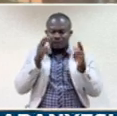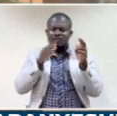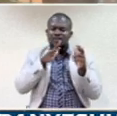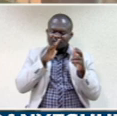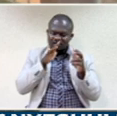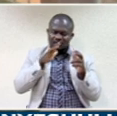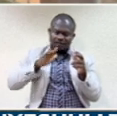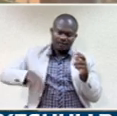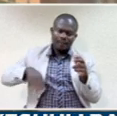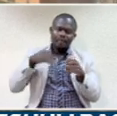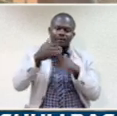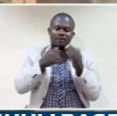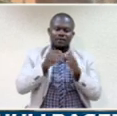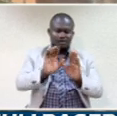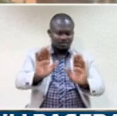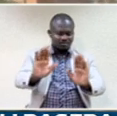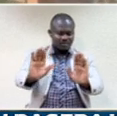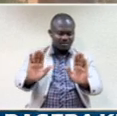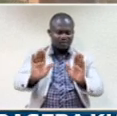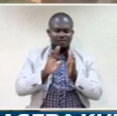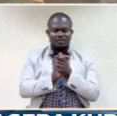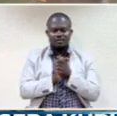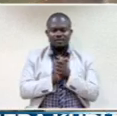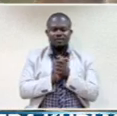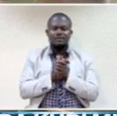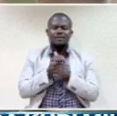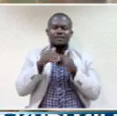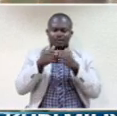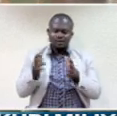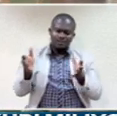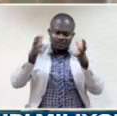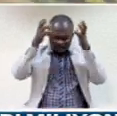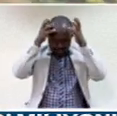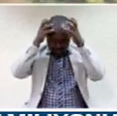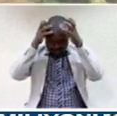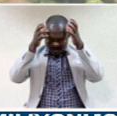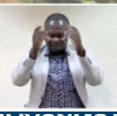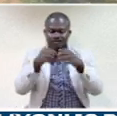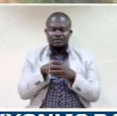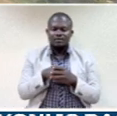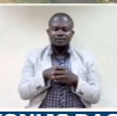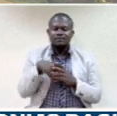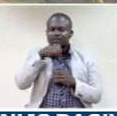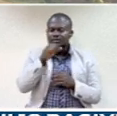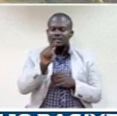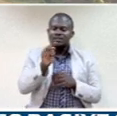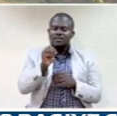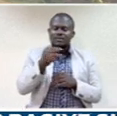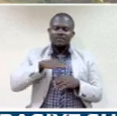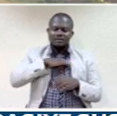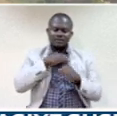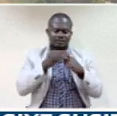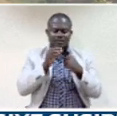dutinze ndaramubuza ati have barankorera ndongera ndagenda ku musaza cy'Imana Emmanuel w'imyaka